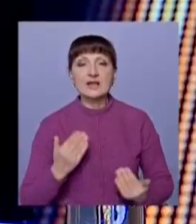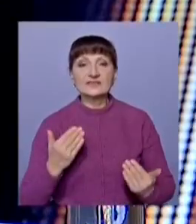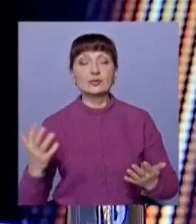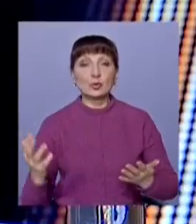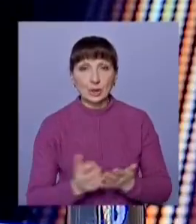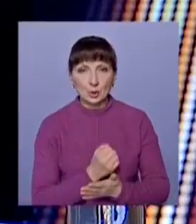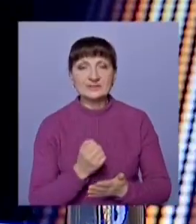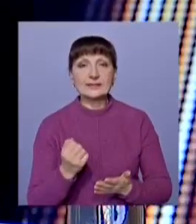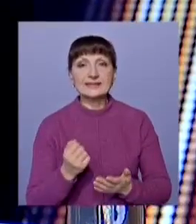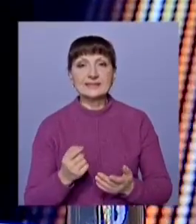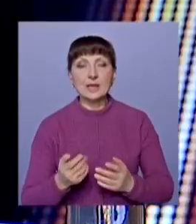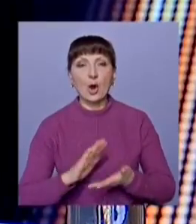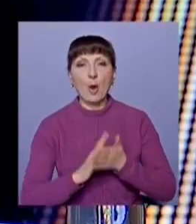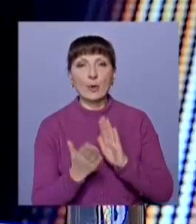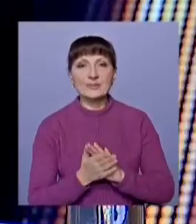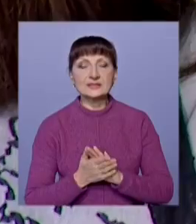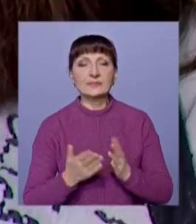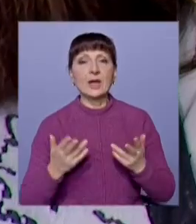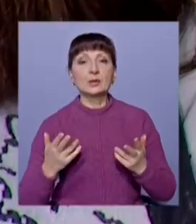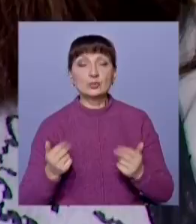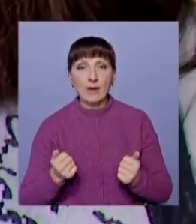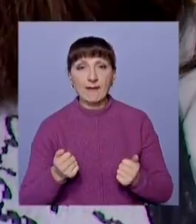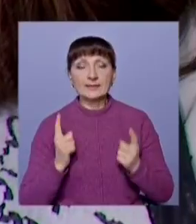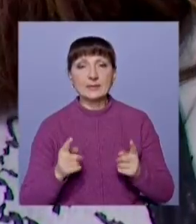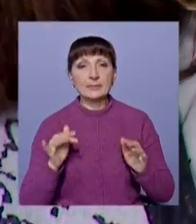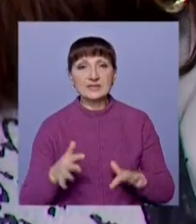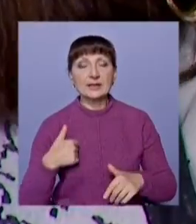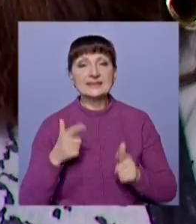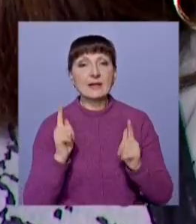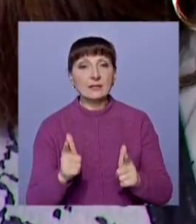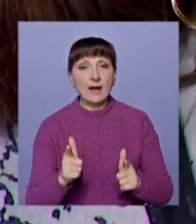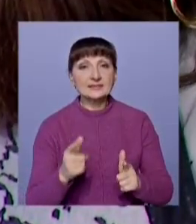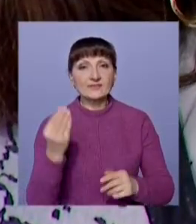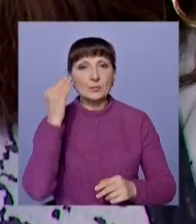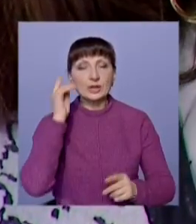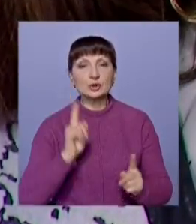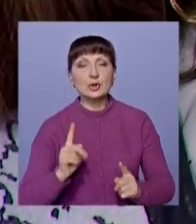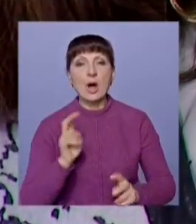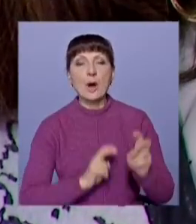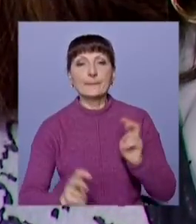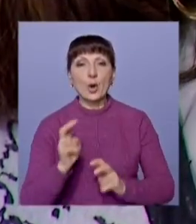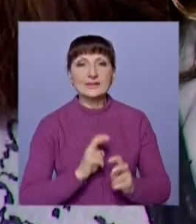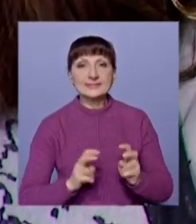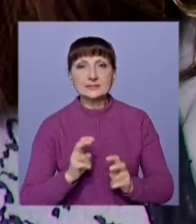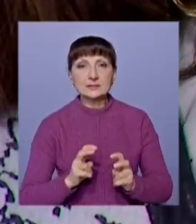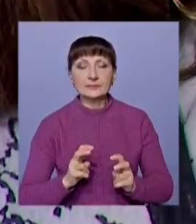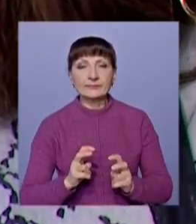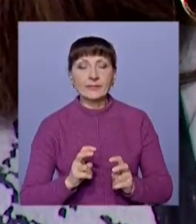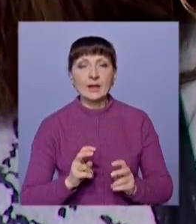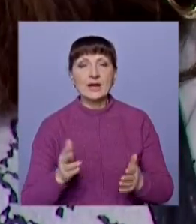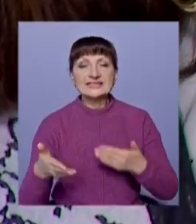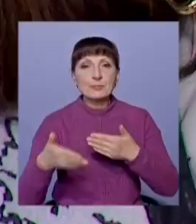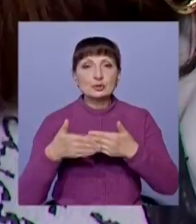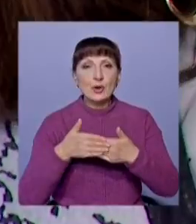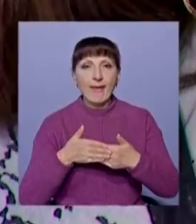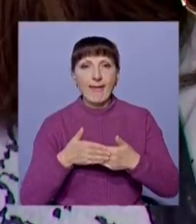тот самый компромисс? На самом деле, вот я согласна с тем утверждением, что поиск макроэкономического сближения,